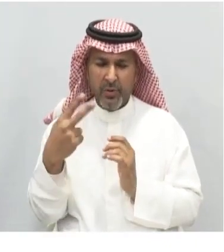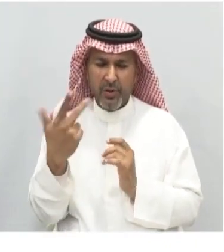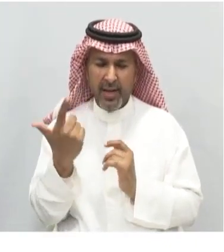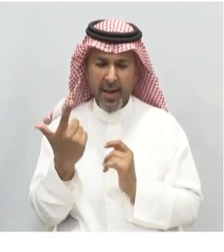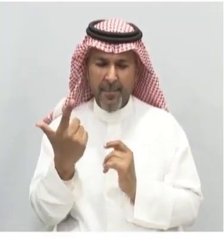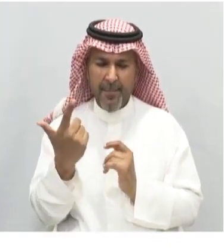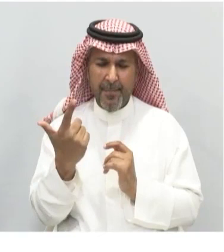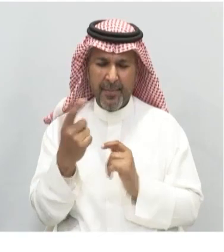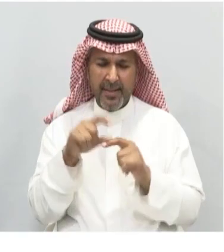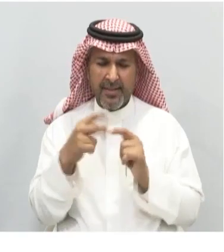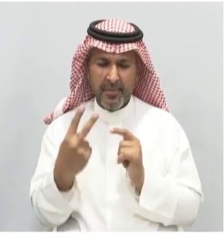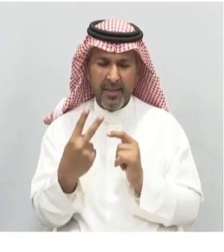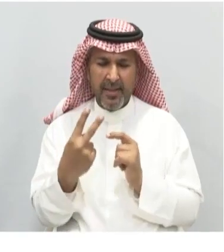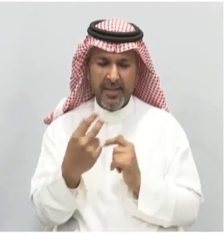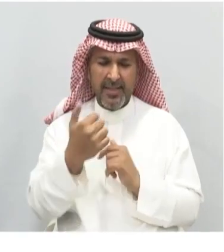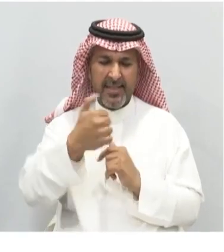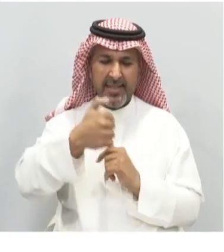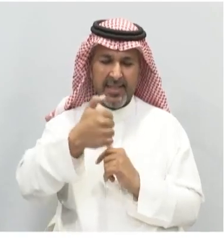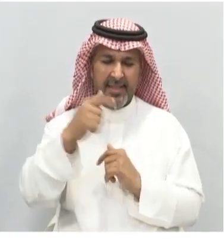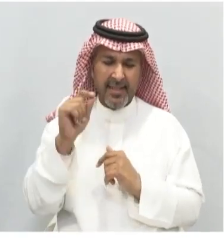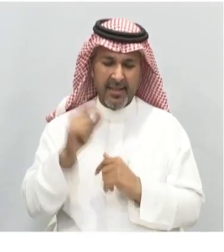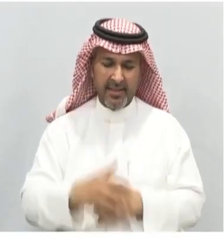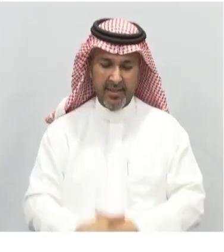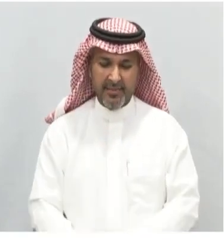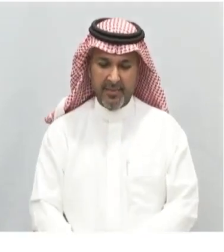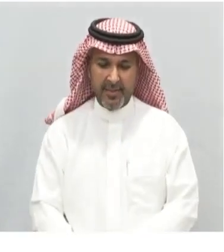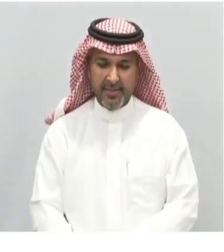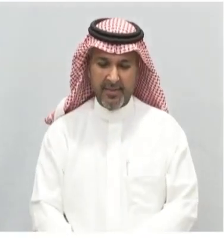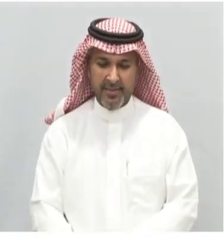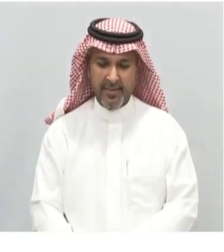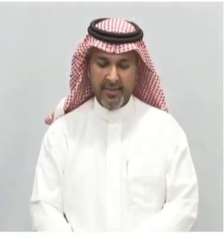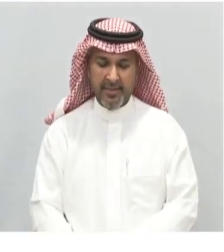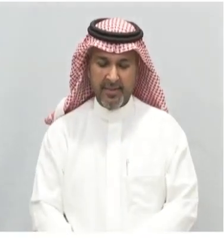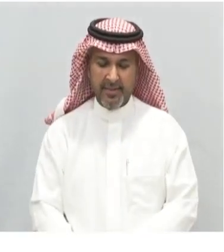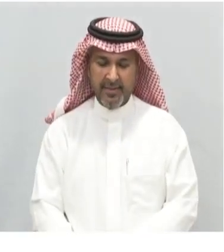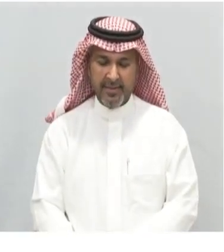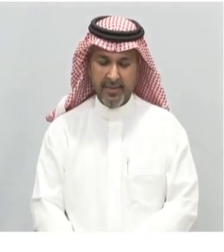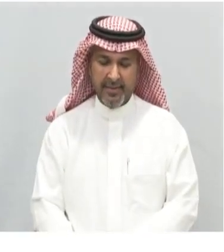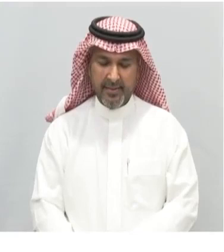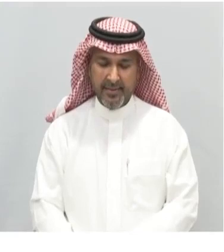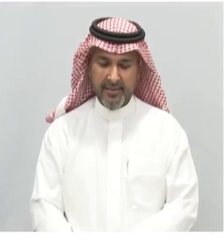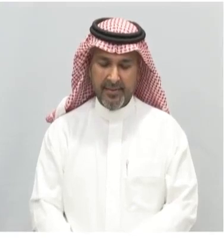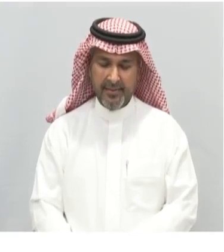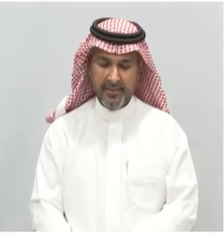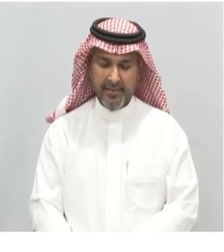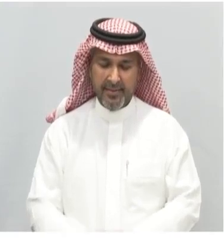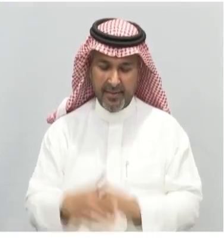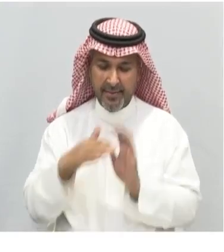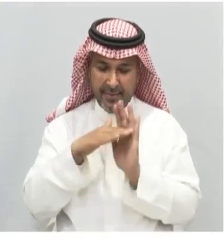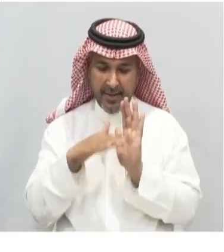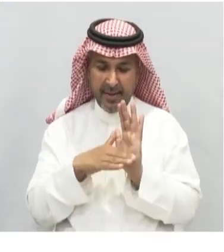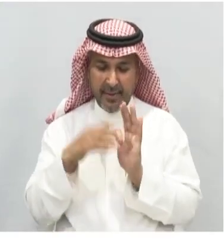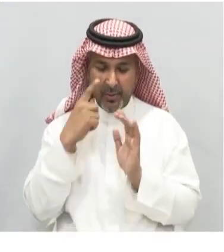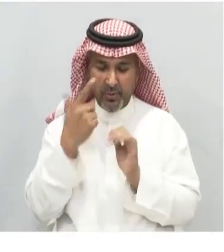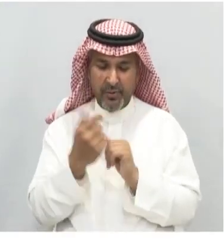2 ماذا نقول مبدعين 60 لماذا الحقيقه الاساسيه 12 ت 2 6